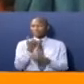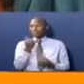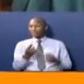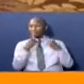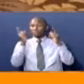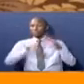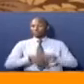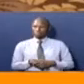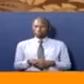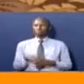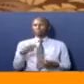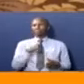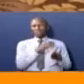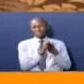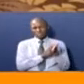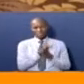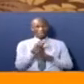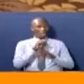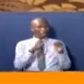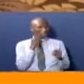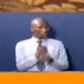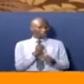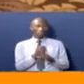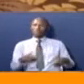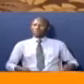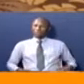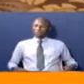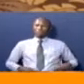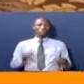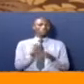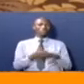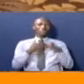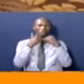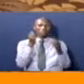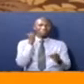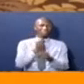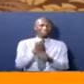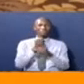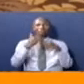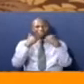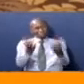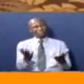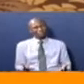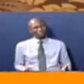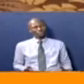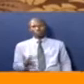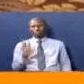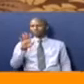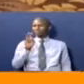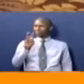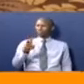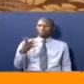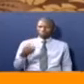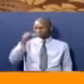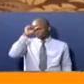asia. Niko passionate about employment. Yes. Vijana wengi hawana kazi na hawana kitu ya kufanya. Na ukiangalia sera ambazo